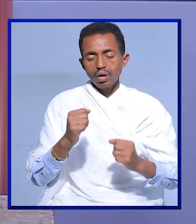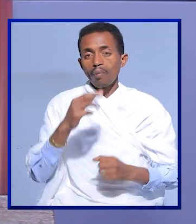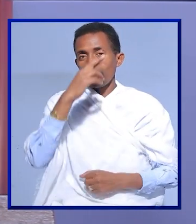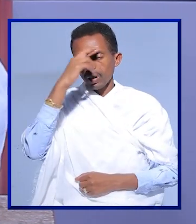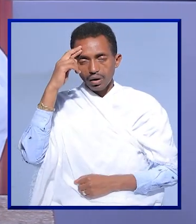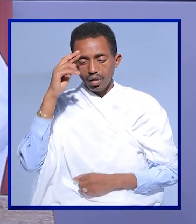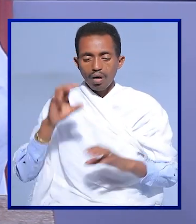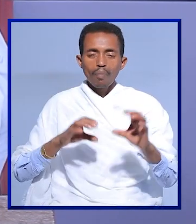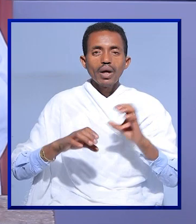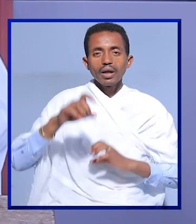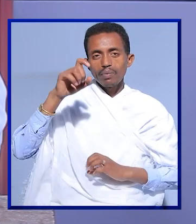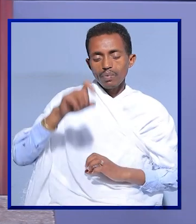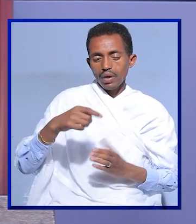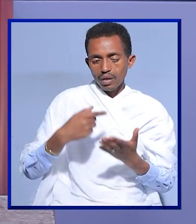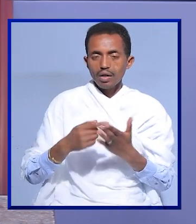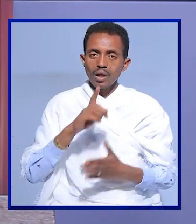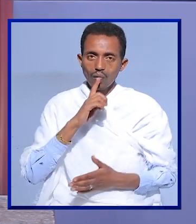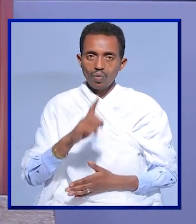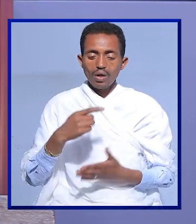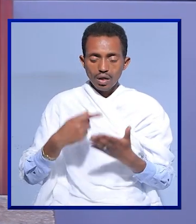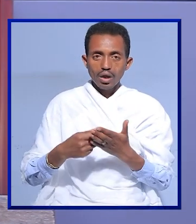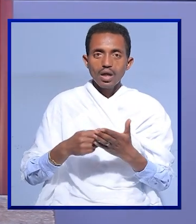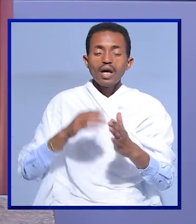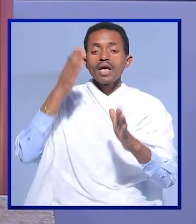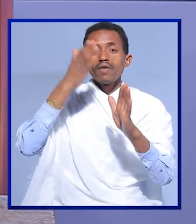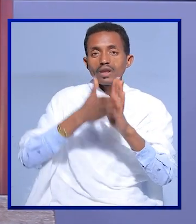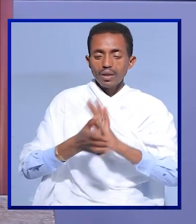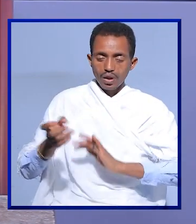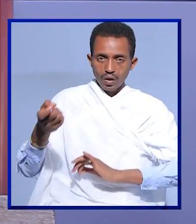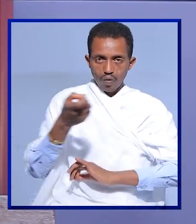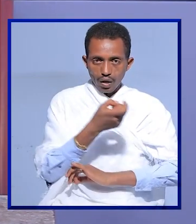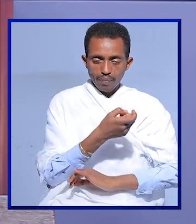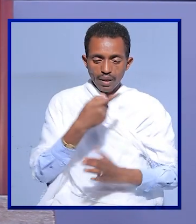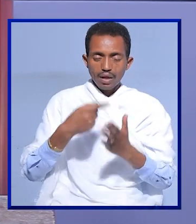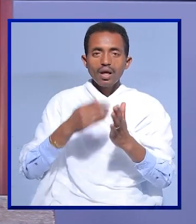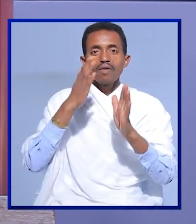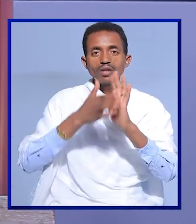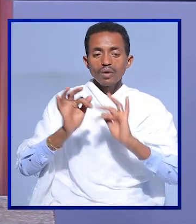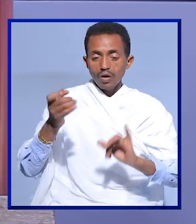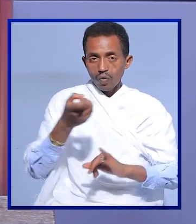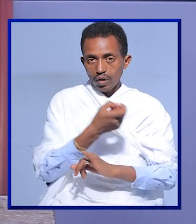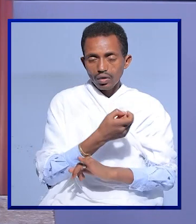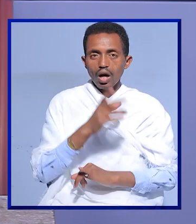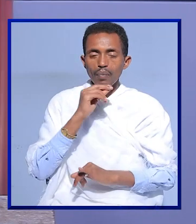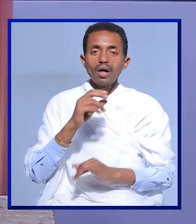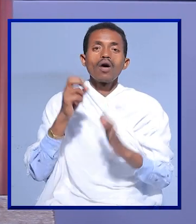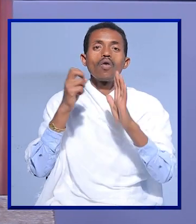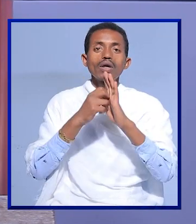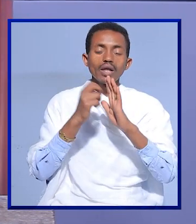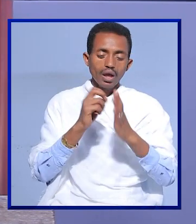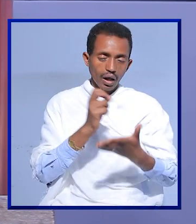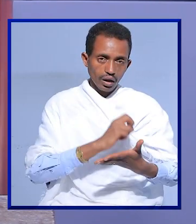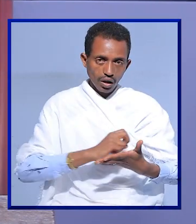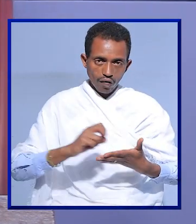ምክንያቱም ማድረግ የሚገባን ይሄ ስለሆነ ይህንን ያደረግን እንደሆነ ይህንን የፈጸምን እንደሆነ በወንጌል